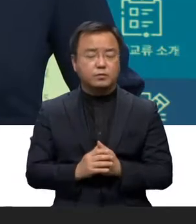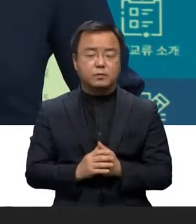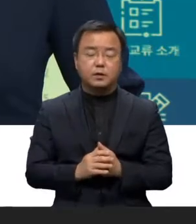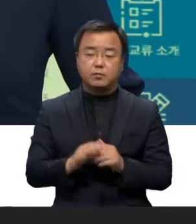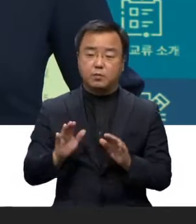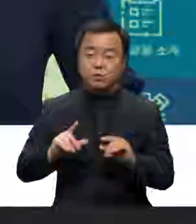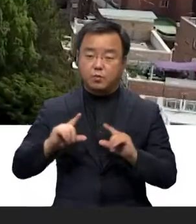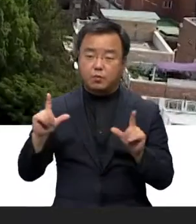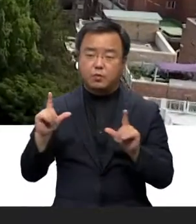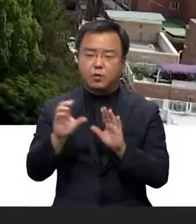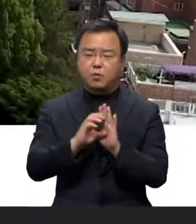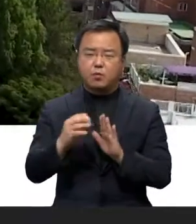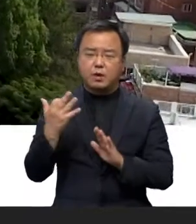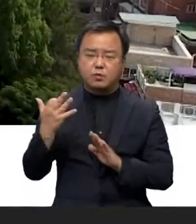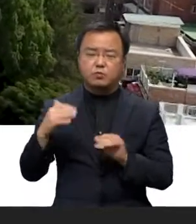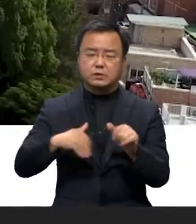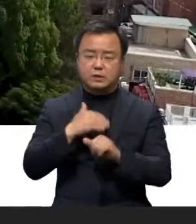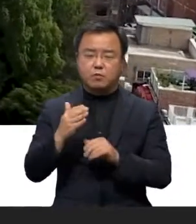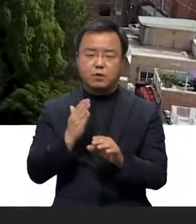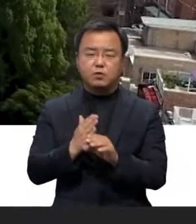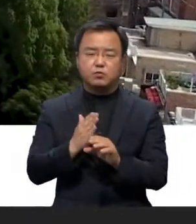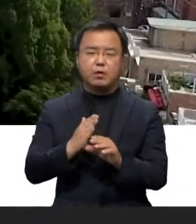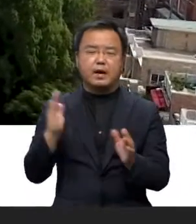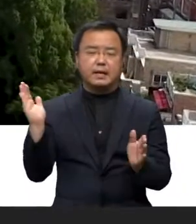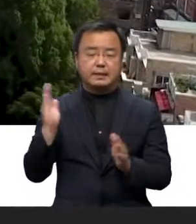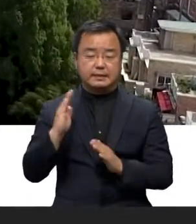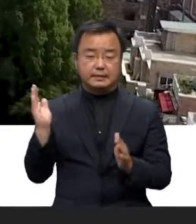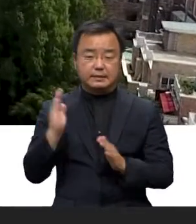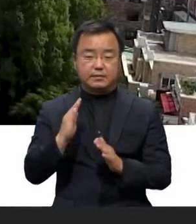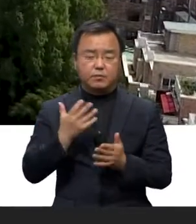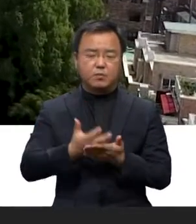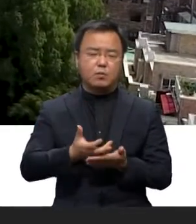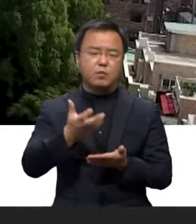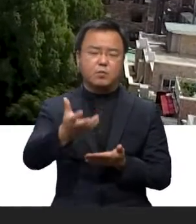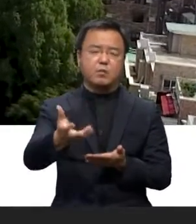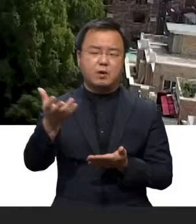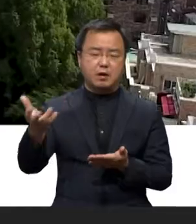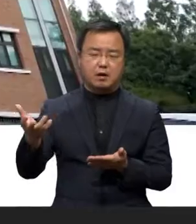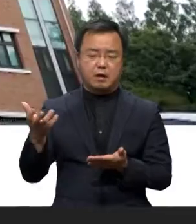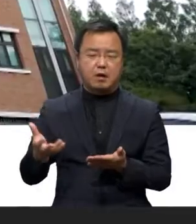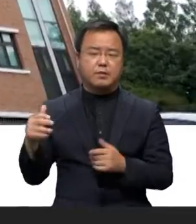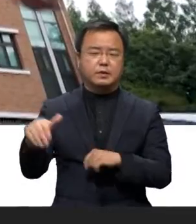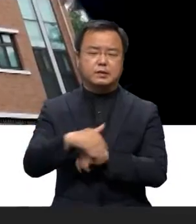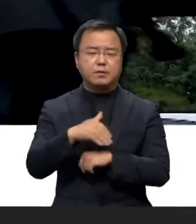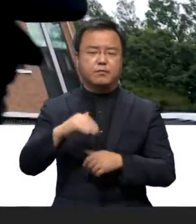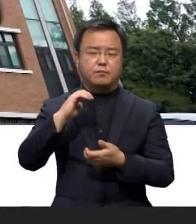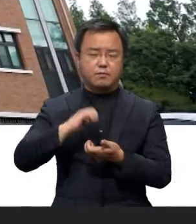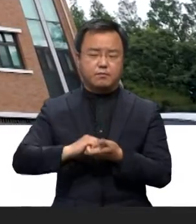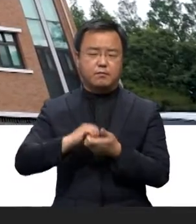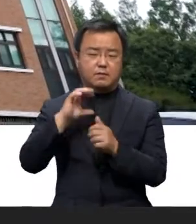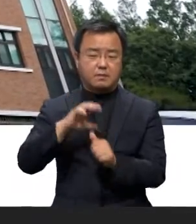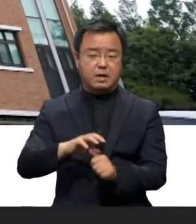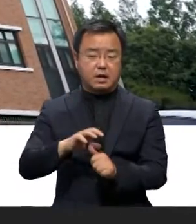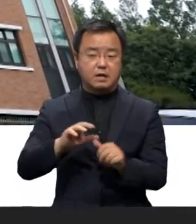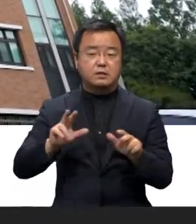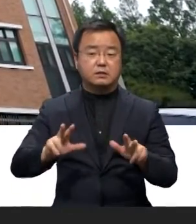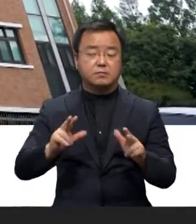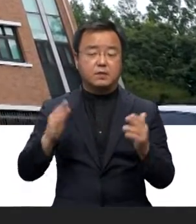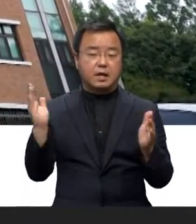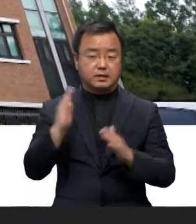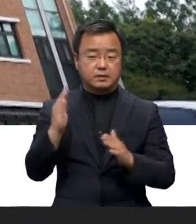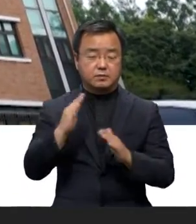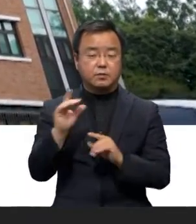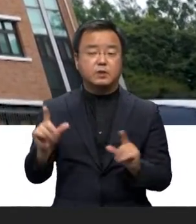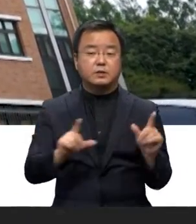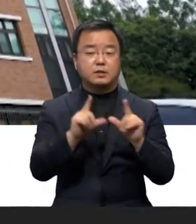금년은 코로나19 상황이었지 않습니까? 예. 학생의 이동이 많이 제한되는 현실이었습니다. 네. 그래서 현재 학생들이 거주하고 있는